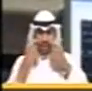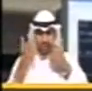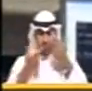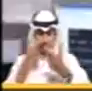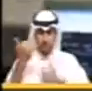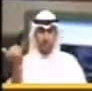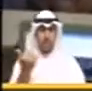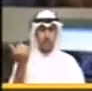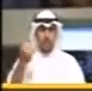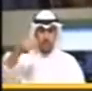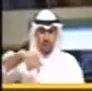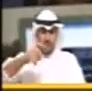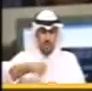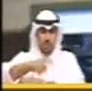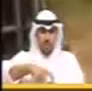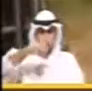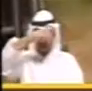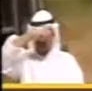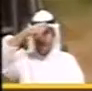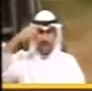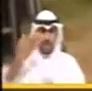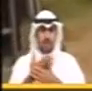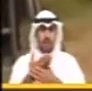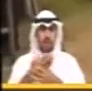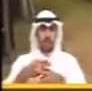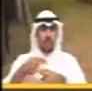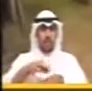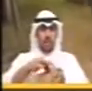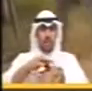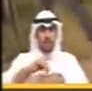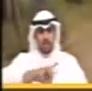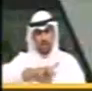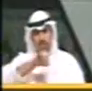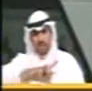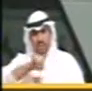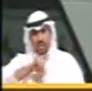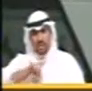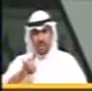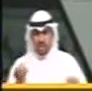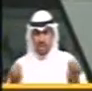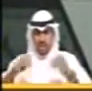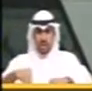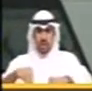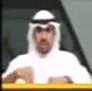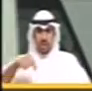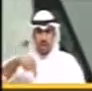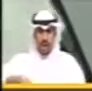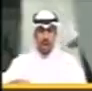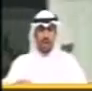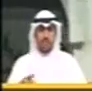لتنفيذها في موسم الصيف، راح تكون مختلفة إن شاء الله عن العام السابق. تم استحداث بوابات